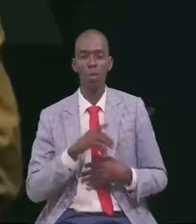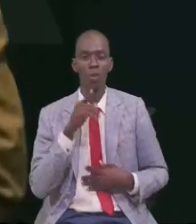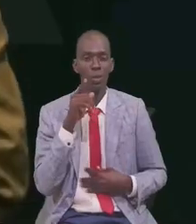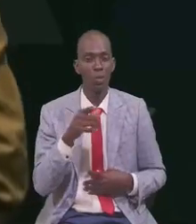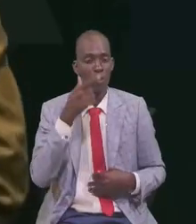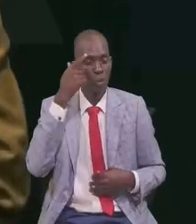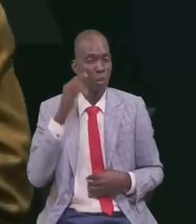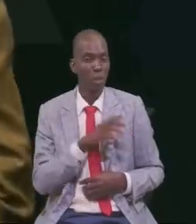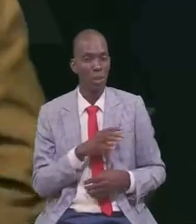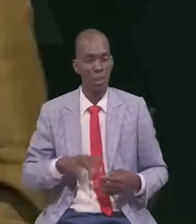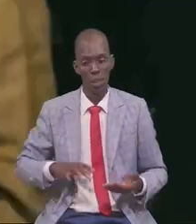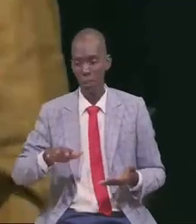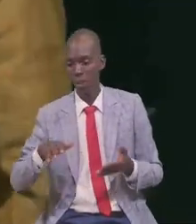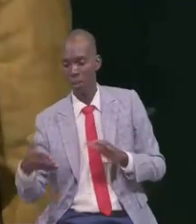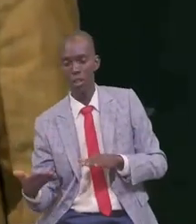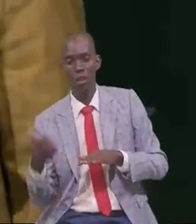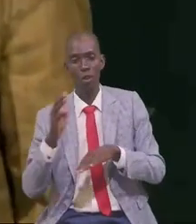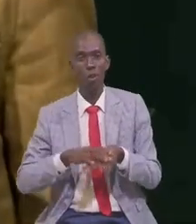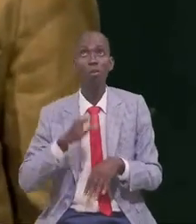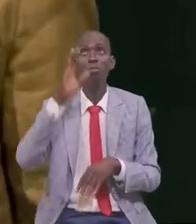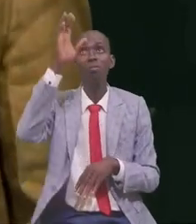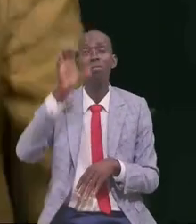n'a pas été vaine dans ta vie.